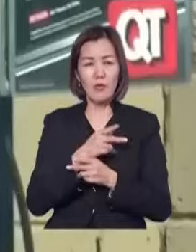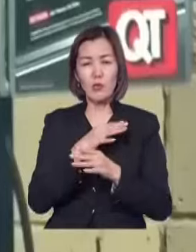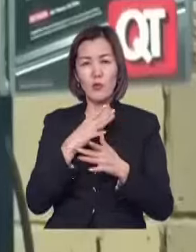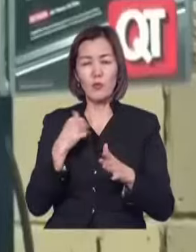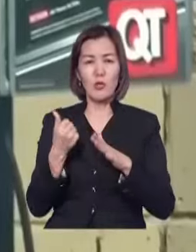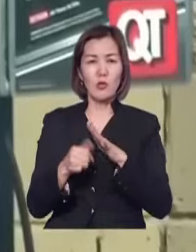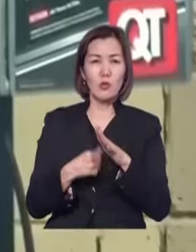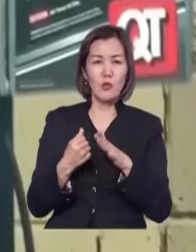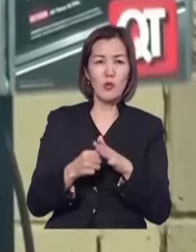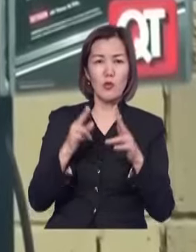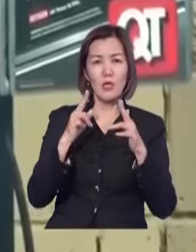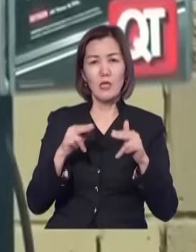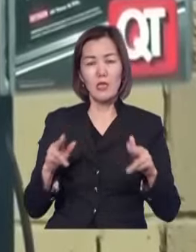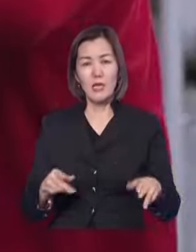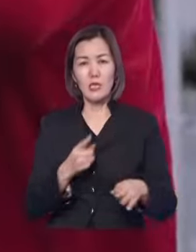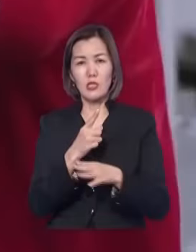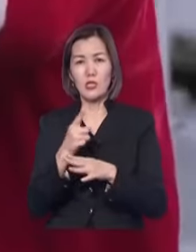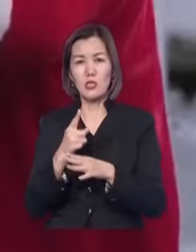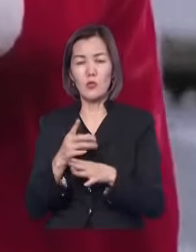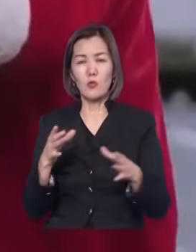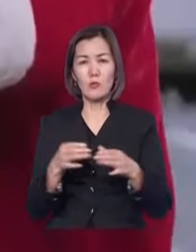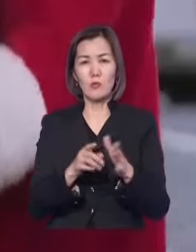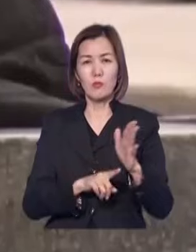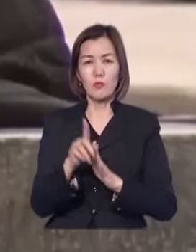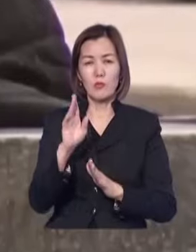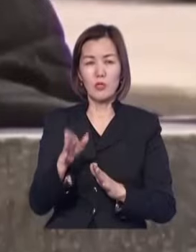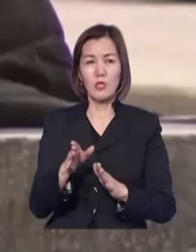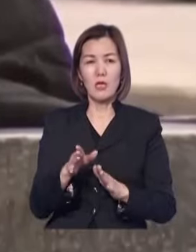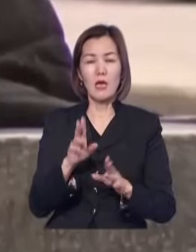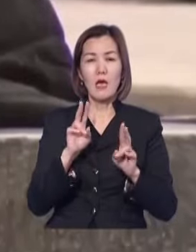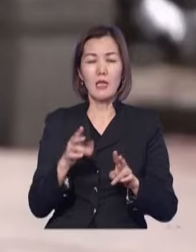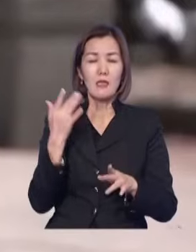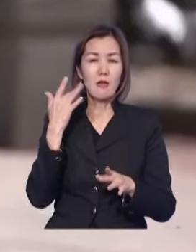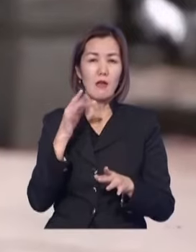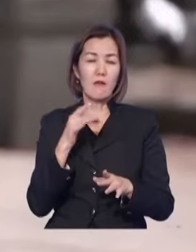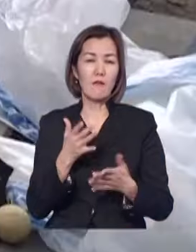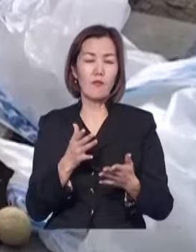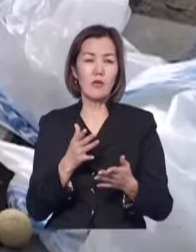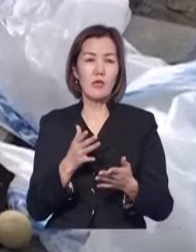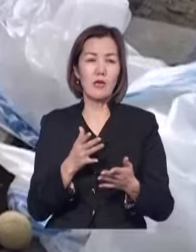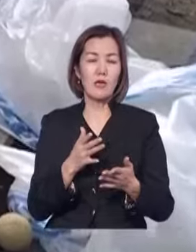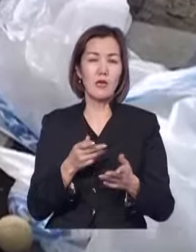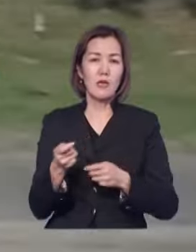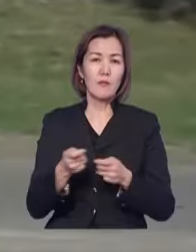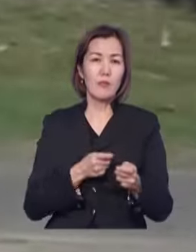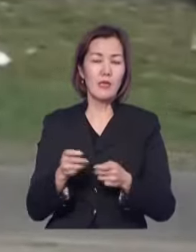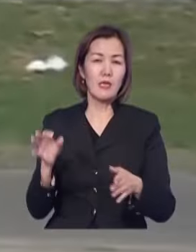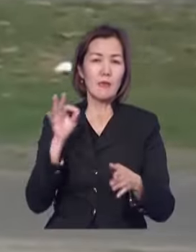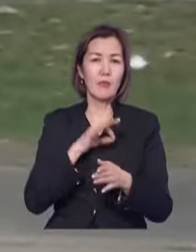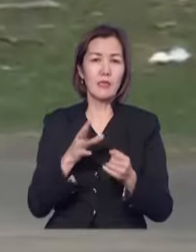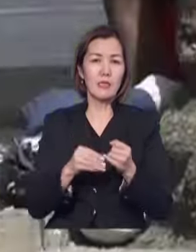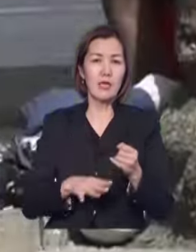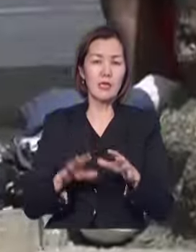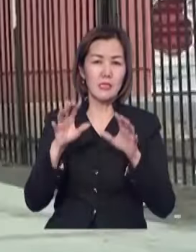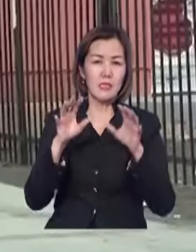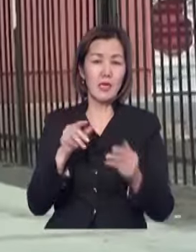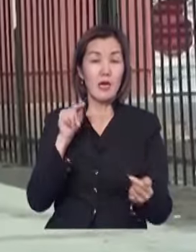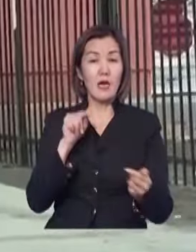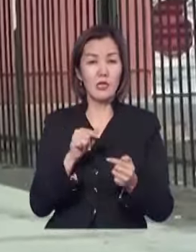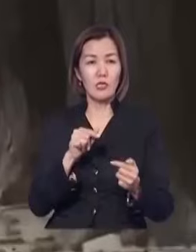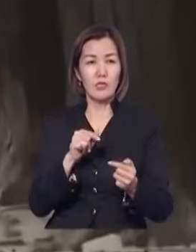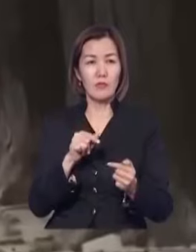баспанасыздар лагерлерін шектеу мақсатында қолға алынды. Алайда Калифорния штаты билігімен батыстағы аймақтар оны конституцияға қайшы